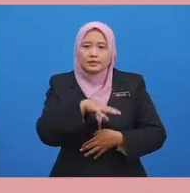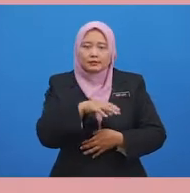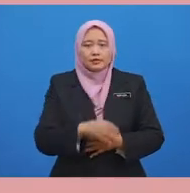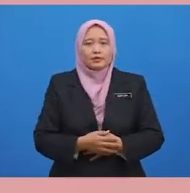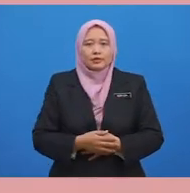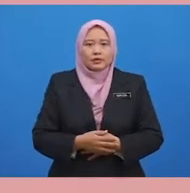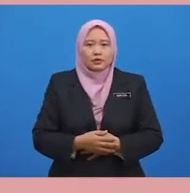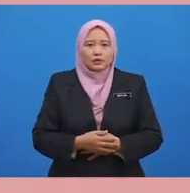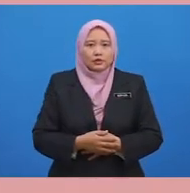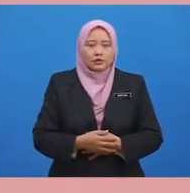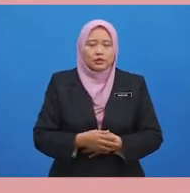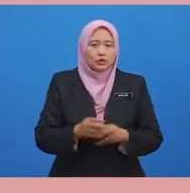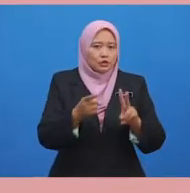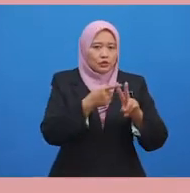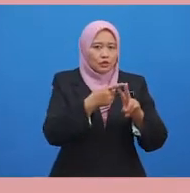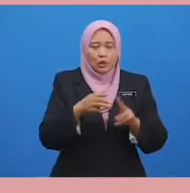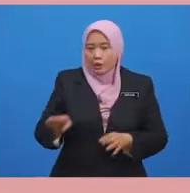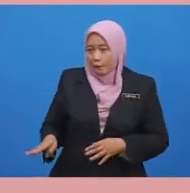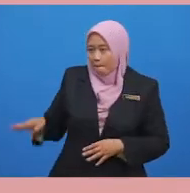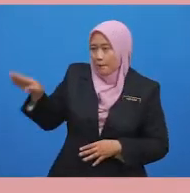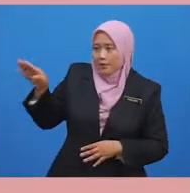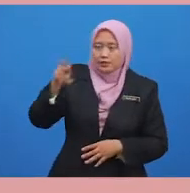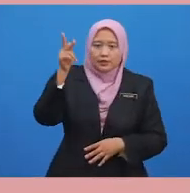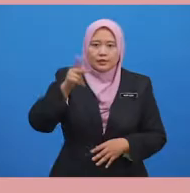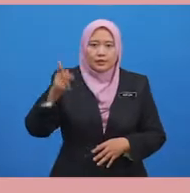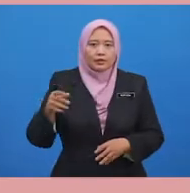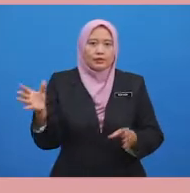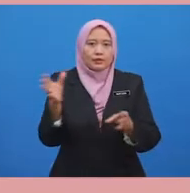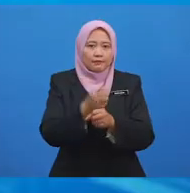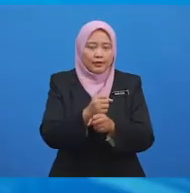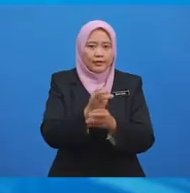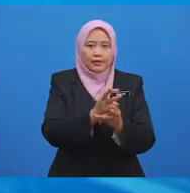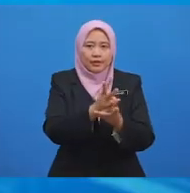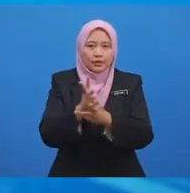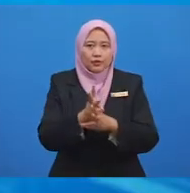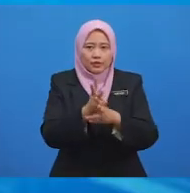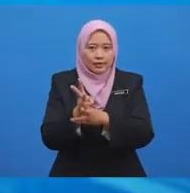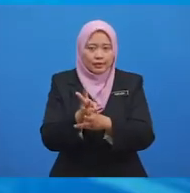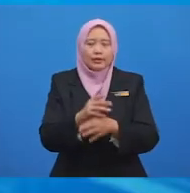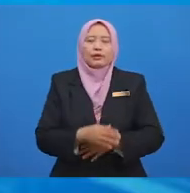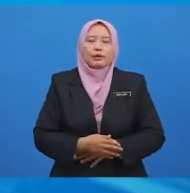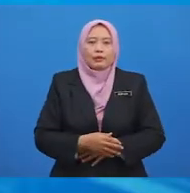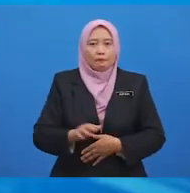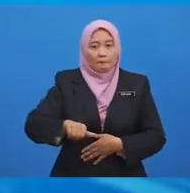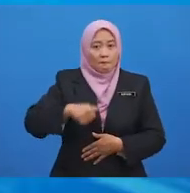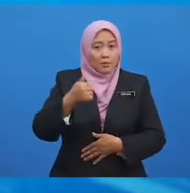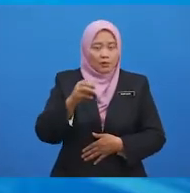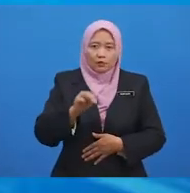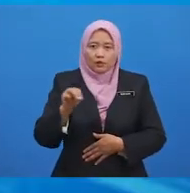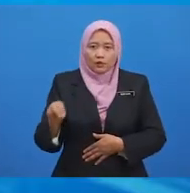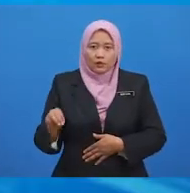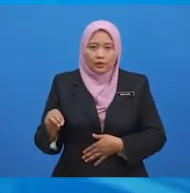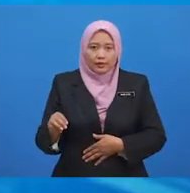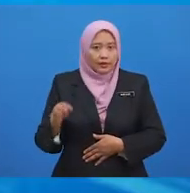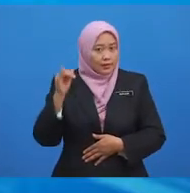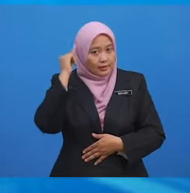Jawapan yang kedua, banjir kilat dapat dikawal. Ya, bagus murid-murid masih ingat lagi apa yang